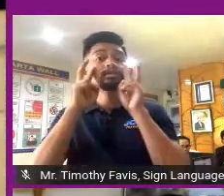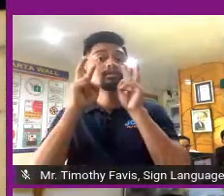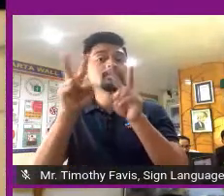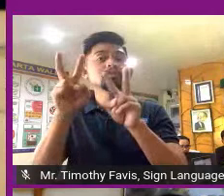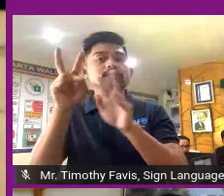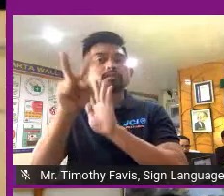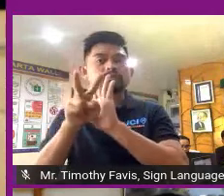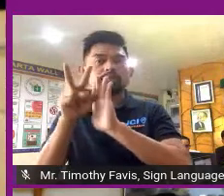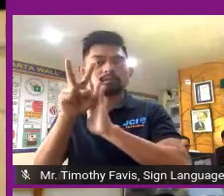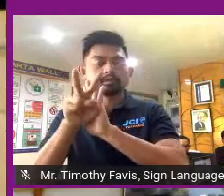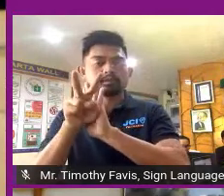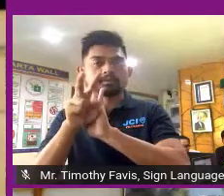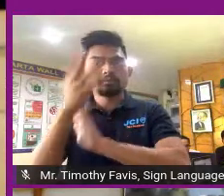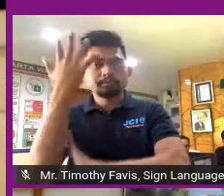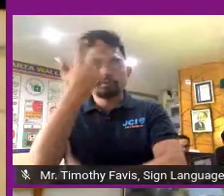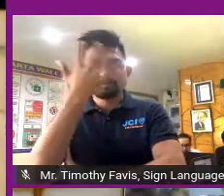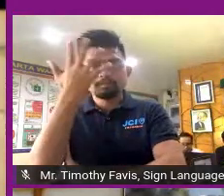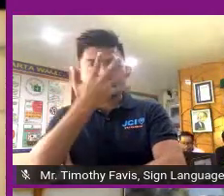Feedback.